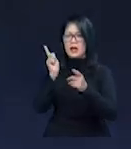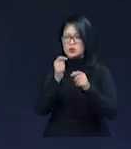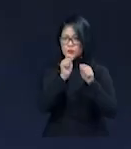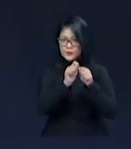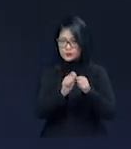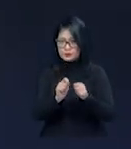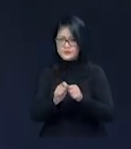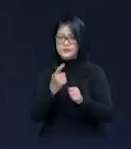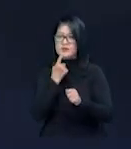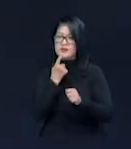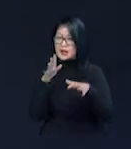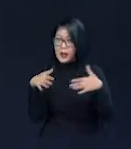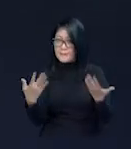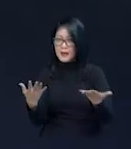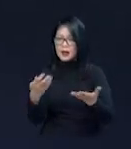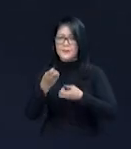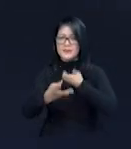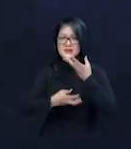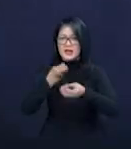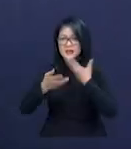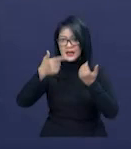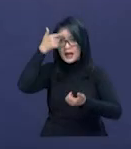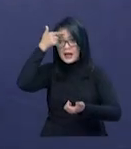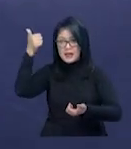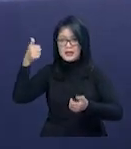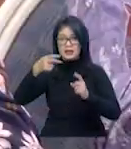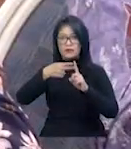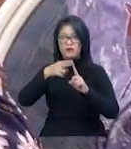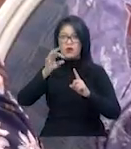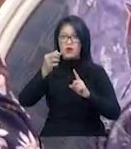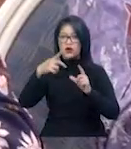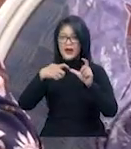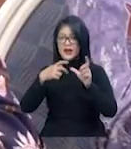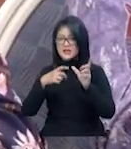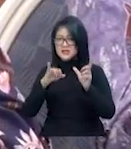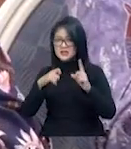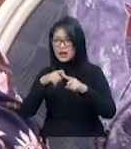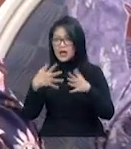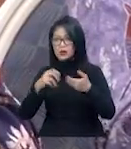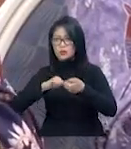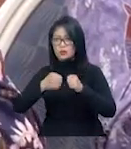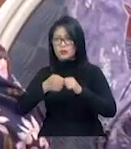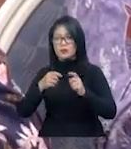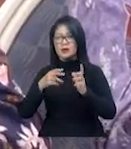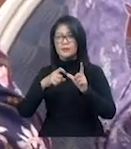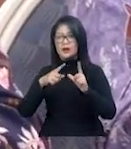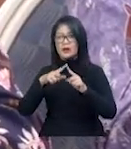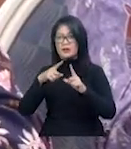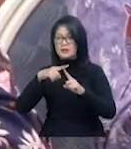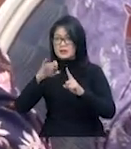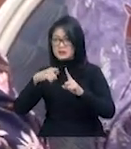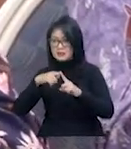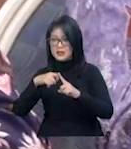keterangan ahli forensik hasil lain detektor uji balistik dan keterangan ahli lainnya sementara terkait skenario